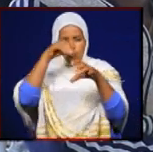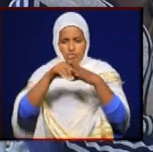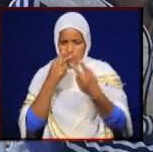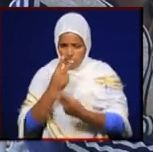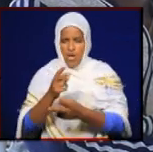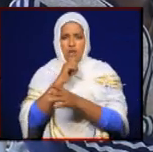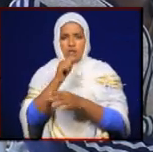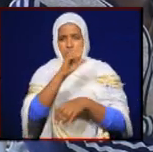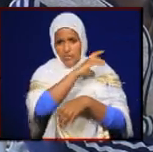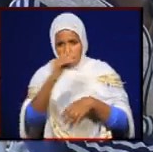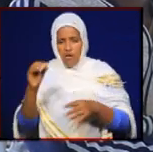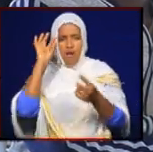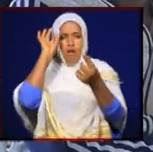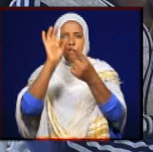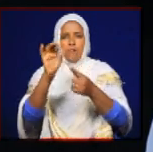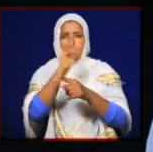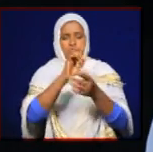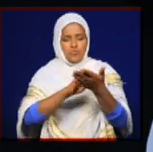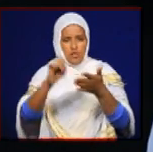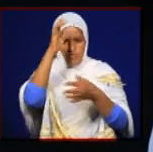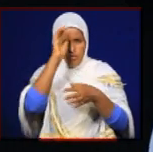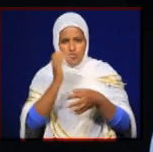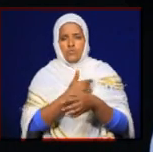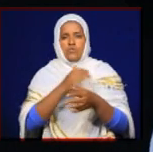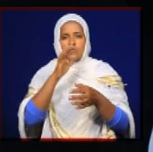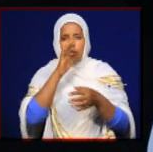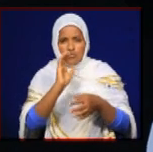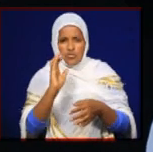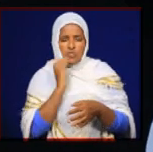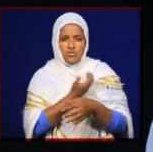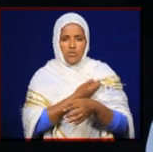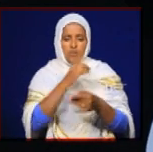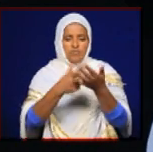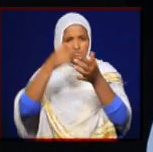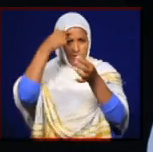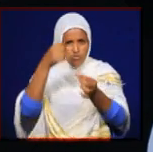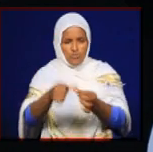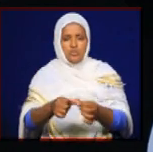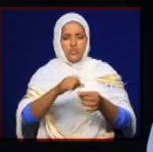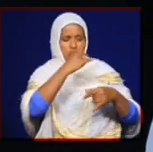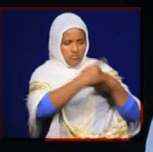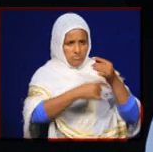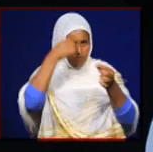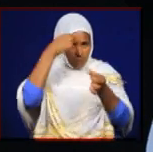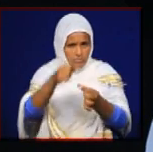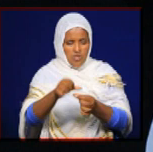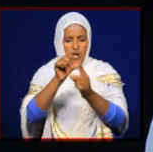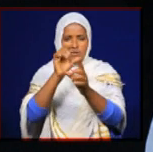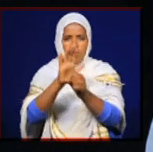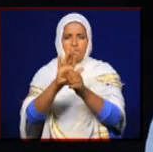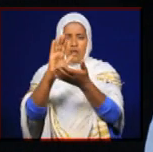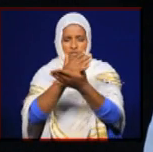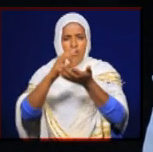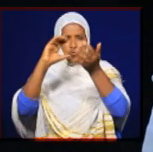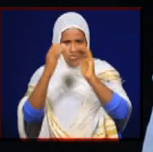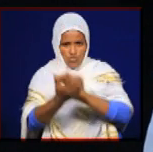በእኛ እድሜ ውስጥ እየታየ አይደለም እና አላማው እንግዲህ ቅዱሳን አባቶቻችንና እናቶቻችንን እያሰብን እየዘከርን